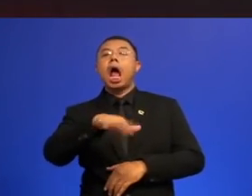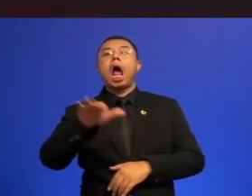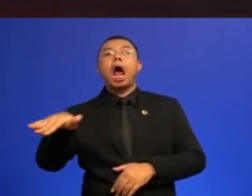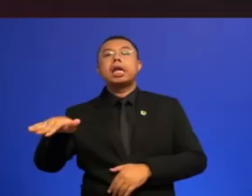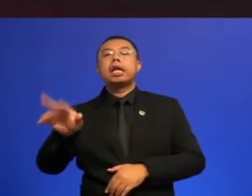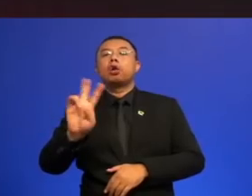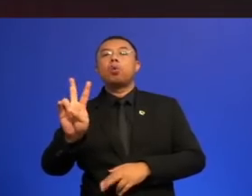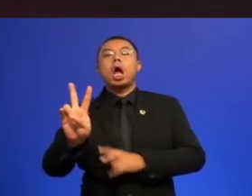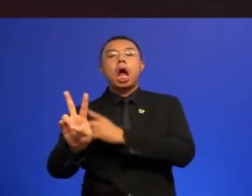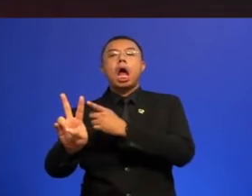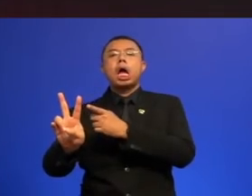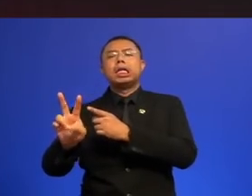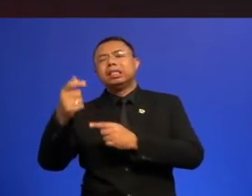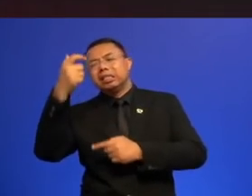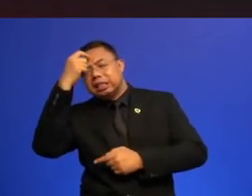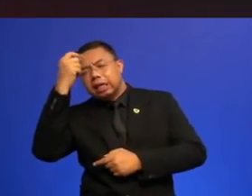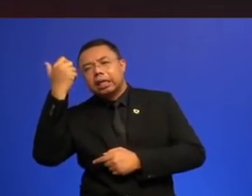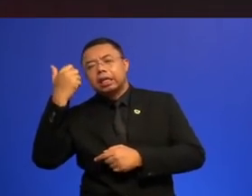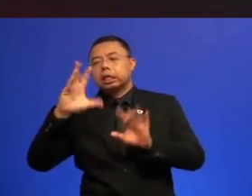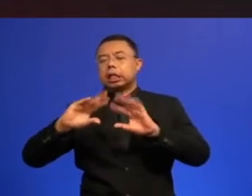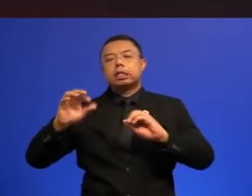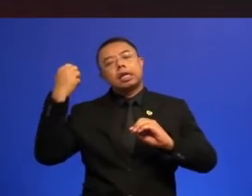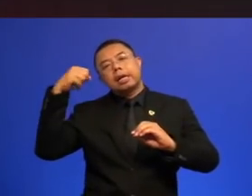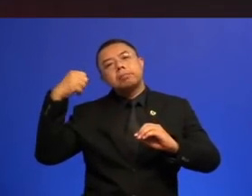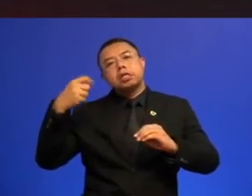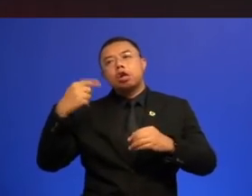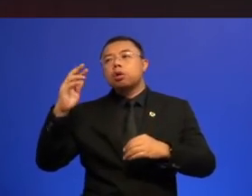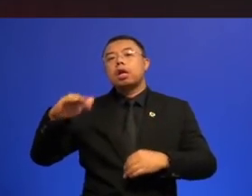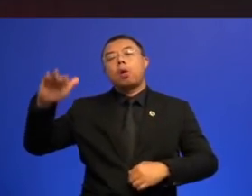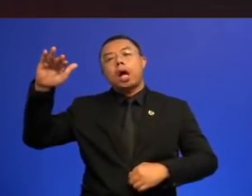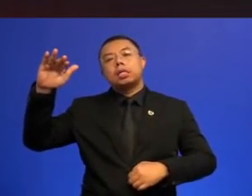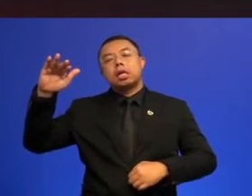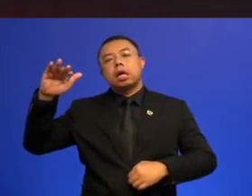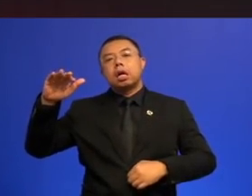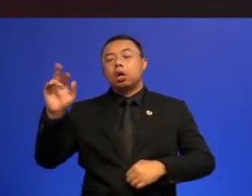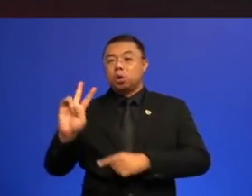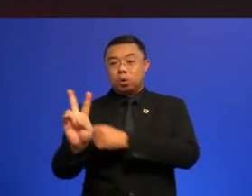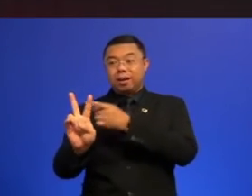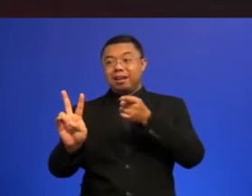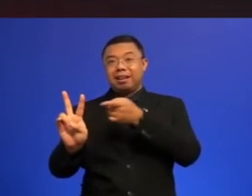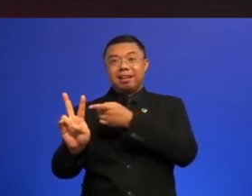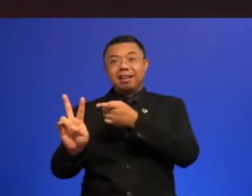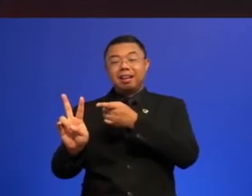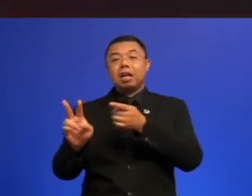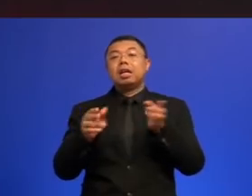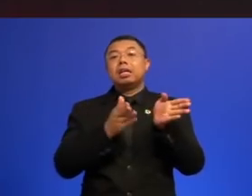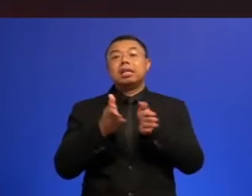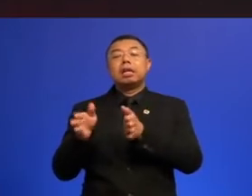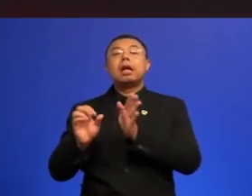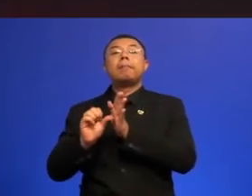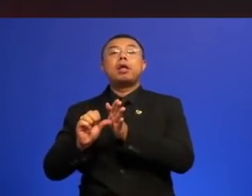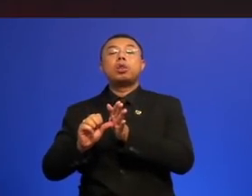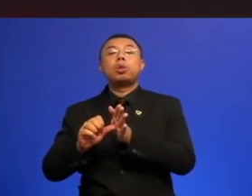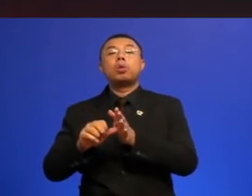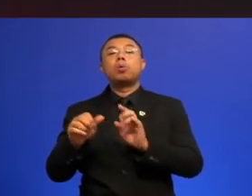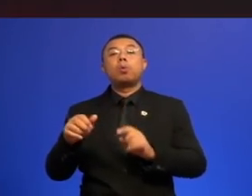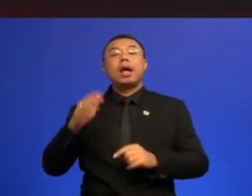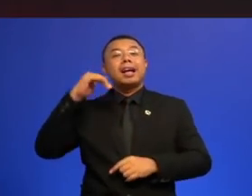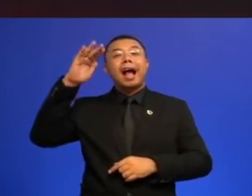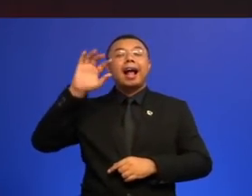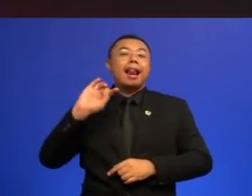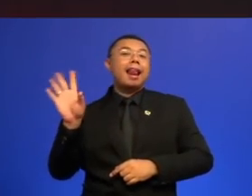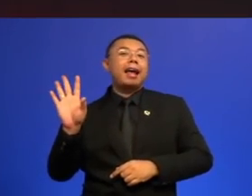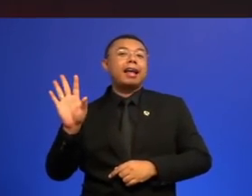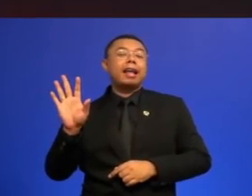Yang sakit-sakitan, tidak bisa kerja dan sudah dewasa. Kehidupan kedua anak tersebut diurus oleh abangnya yang lain,